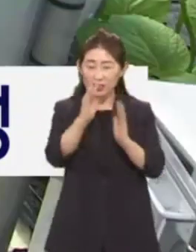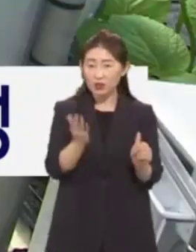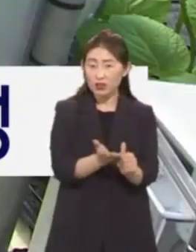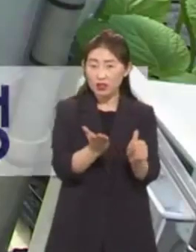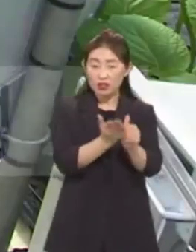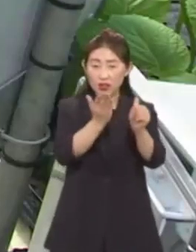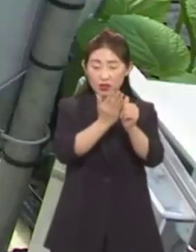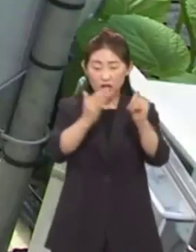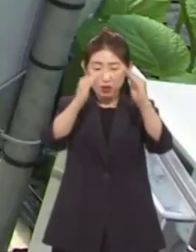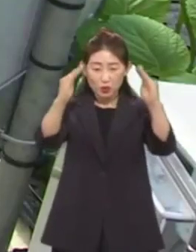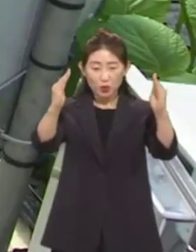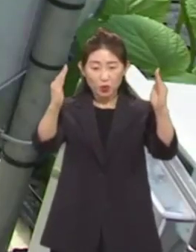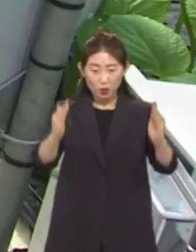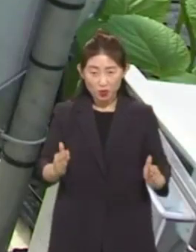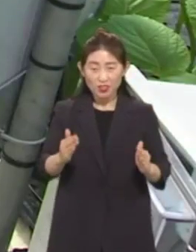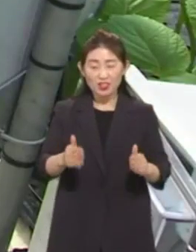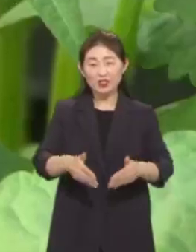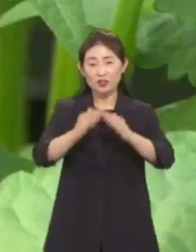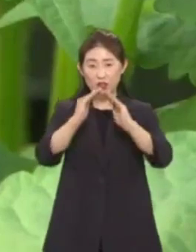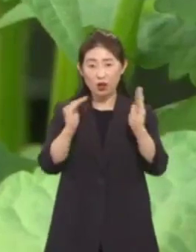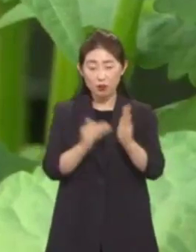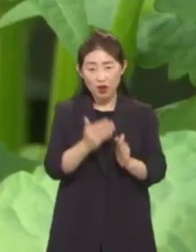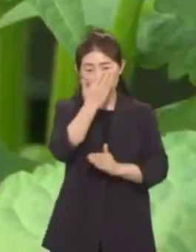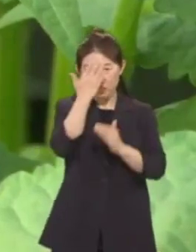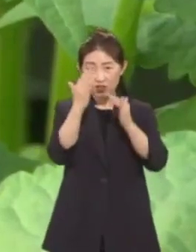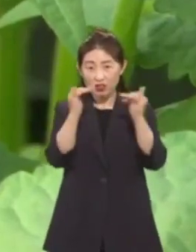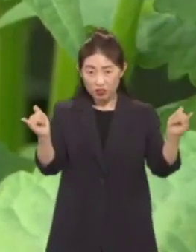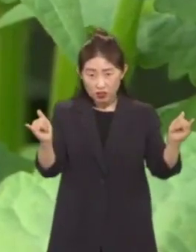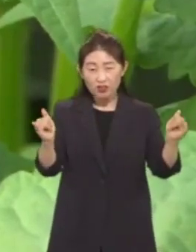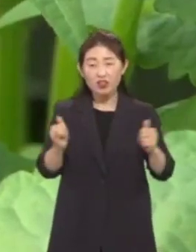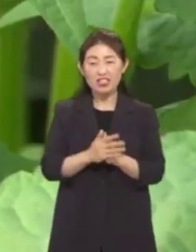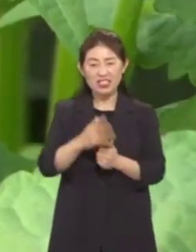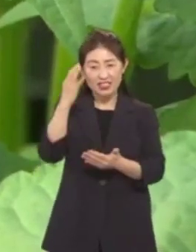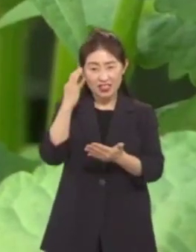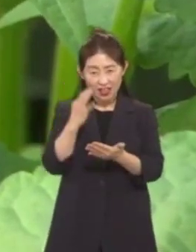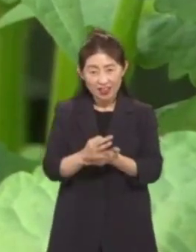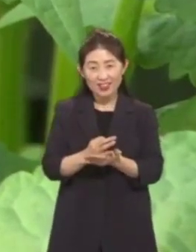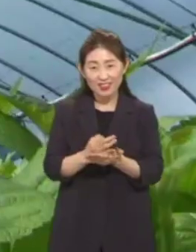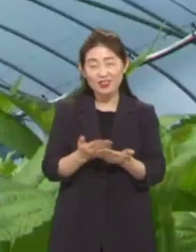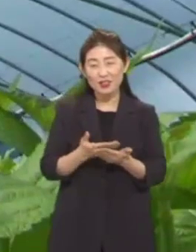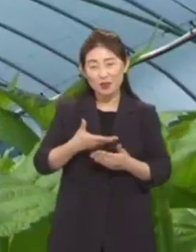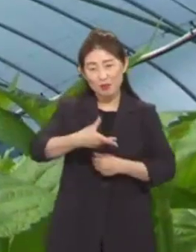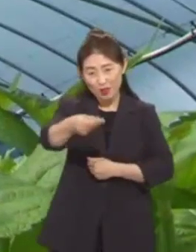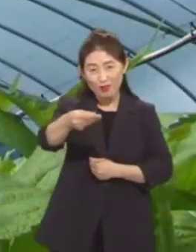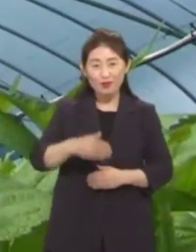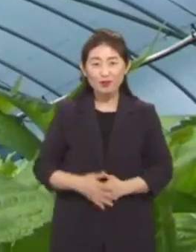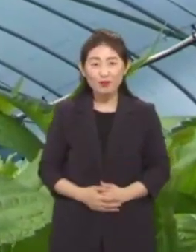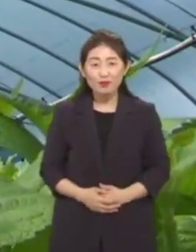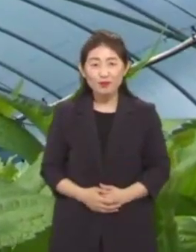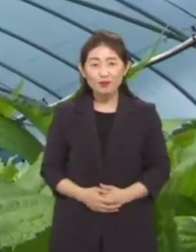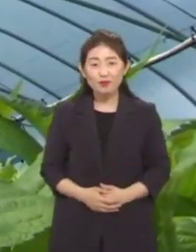재배할 스마트팜 온실을 신축하고 청년 농업인들에게 저렴한 가격으로 임대하기로 했습니다.